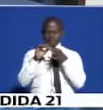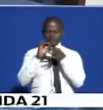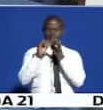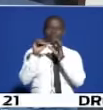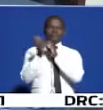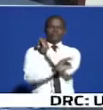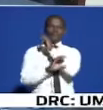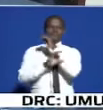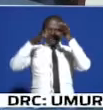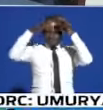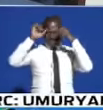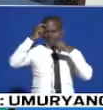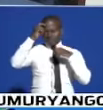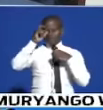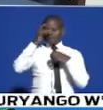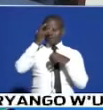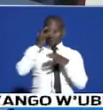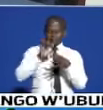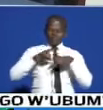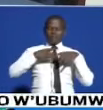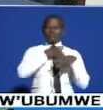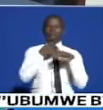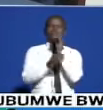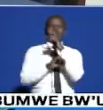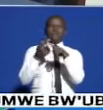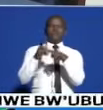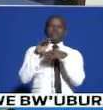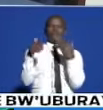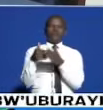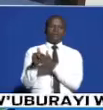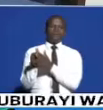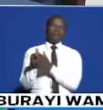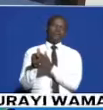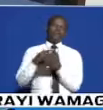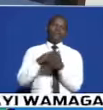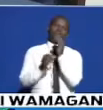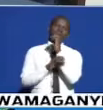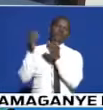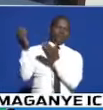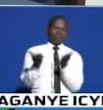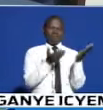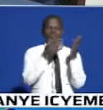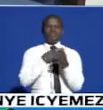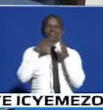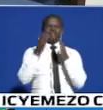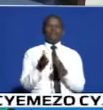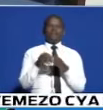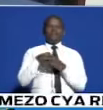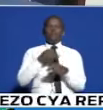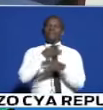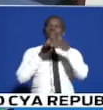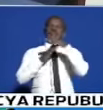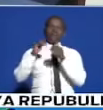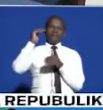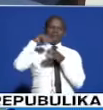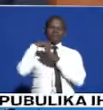umubano, umukuru w'igihugu yagiriye ingendo mu bihugu bitandukanye kandi igihugu cyakira abashyitsi batandukanye. Mu bashyitsi b'imena basuye u